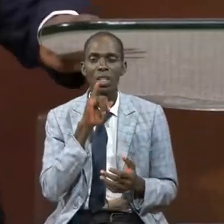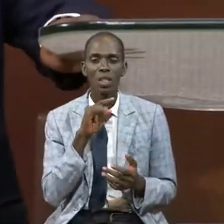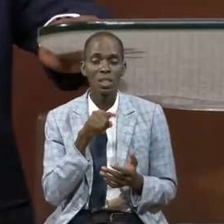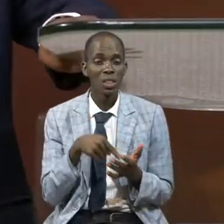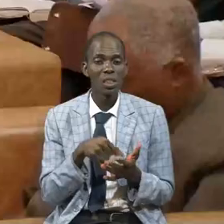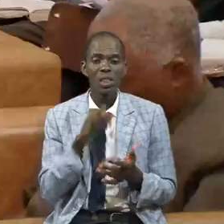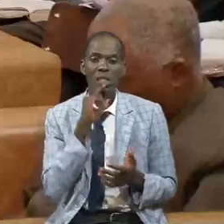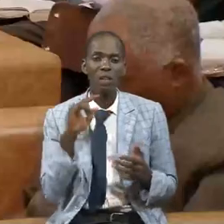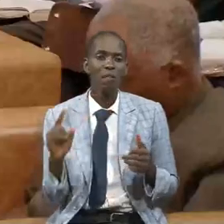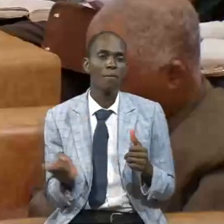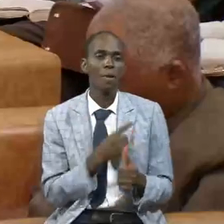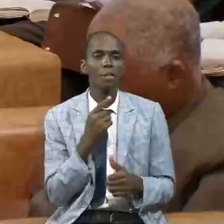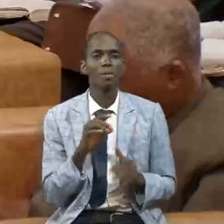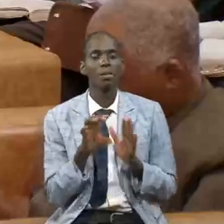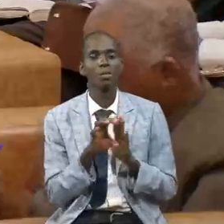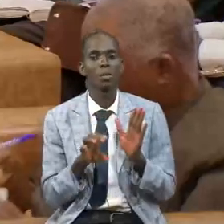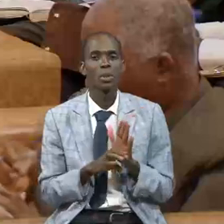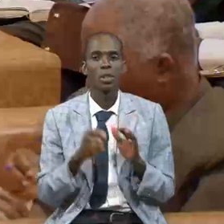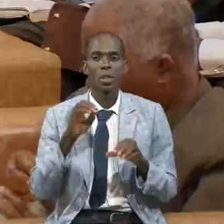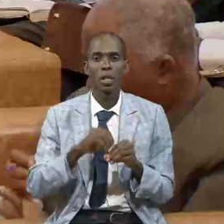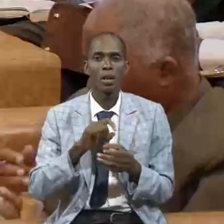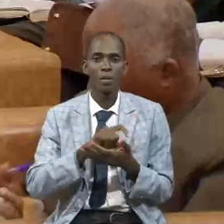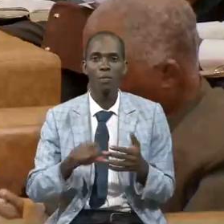Alors, c'est le premier commandement, verset 31.